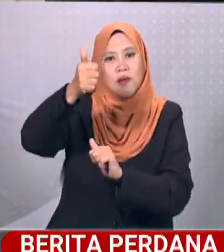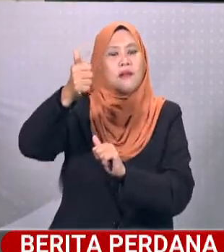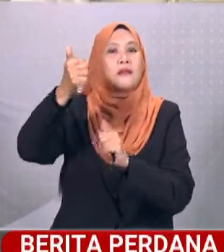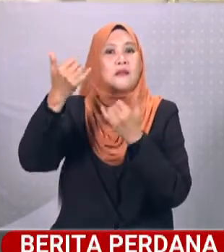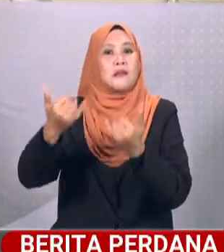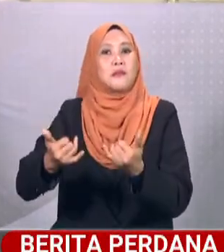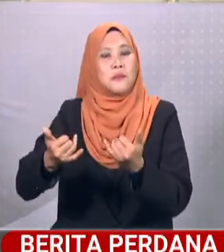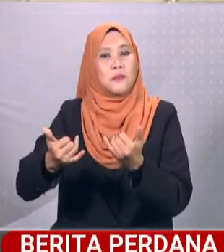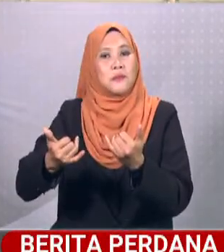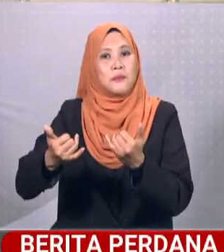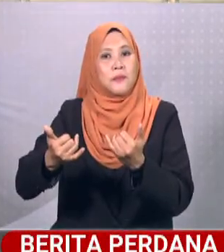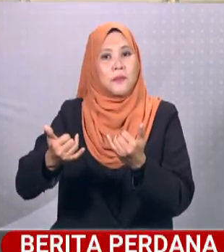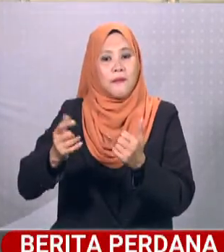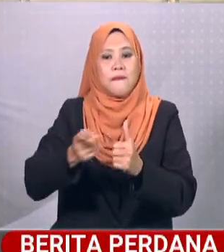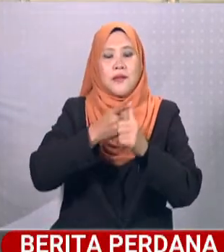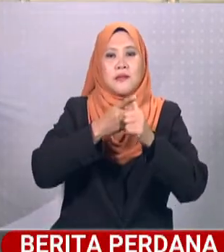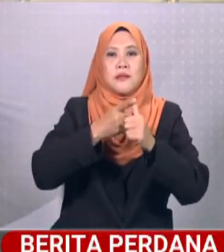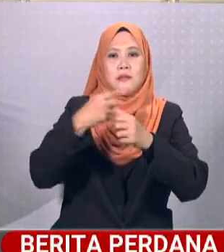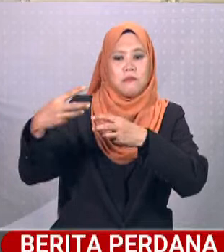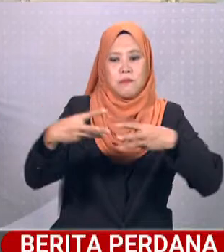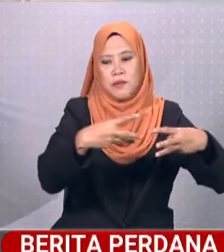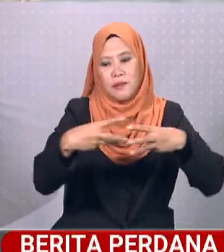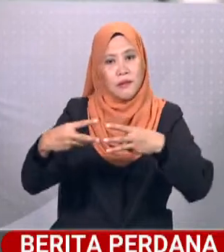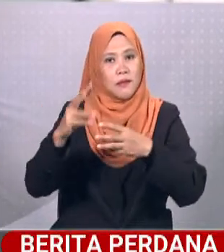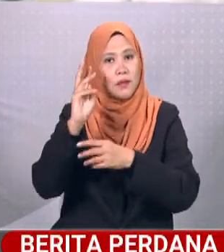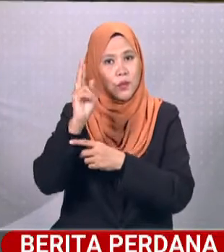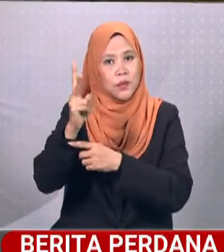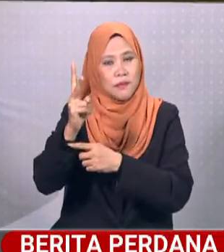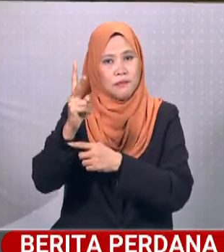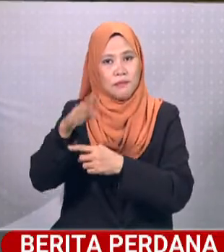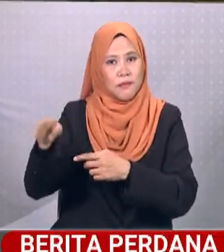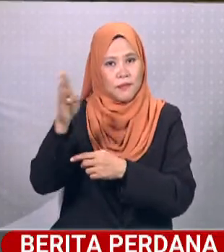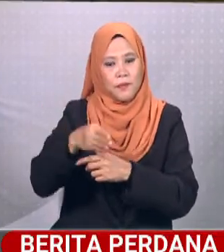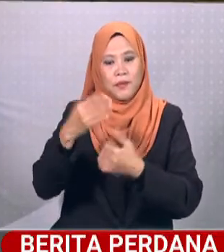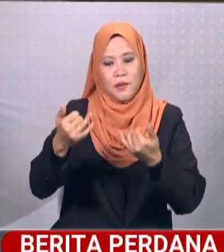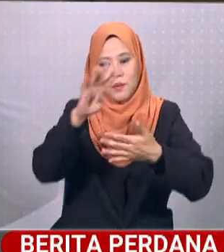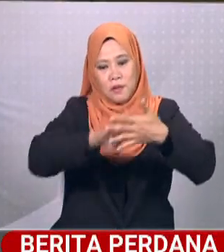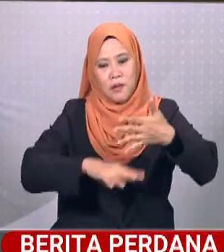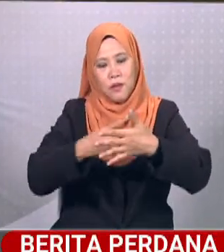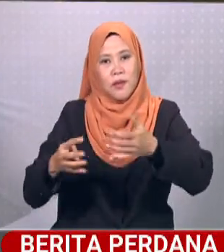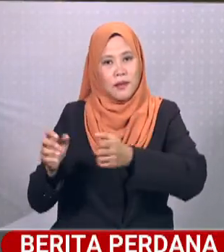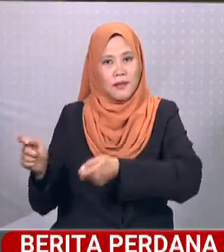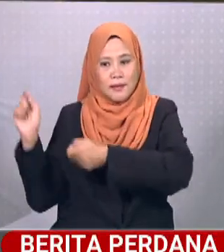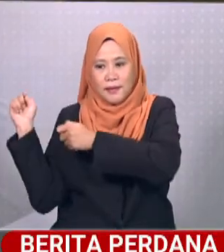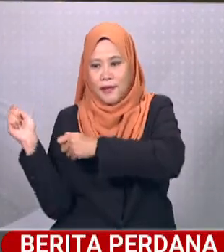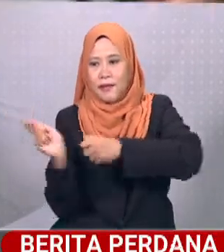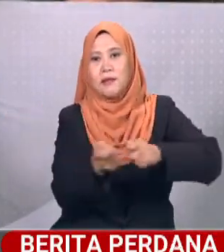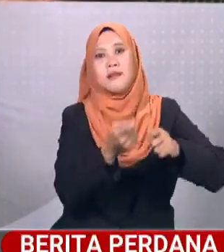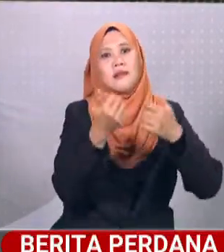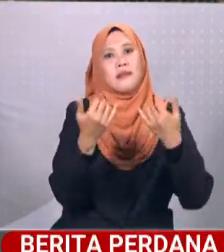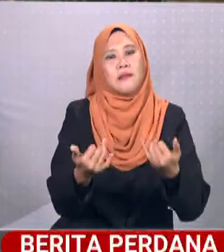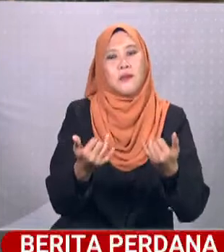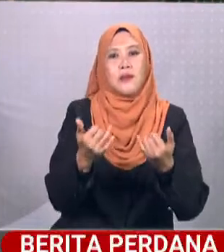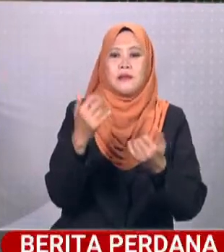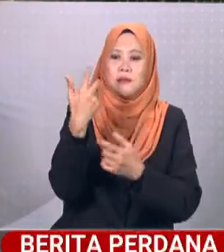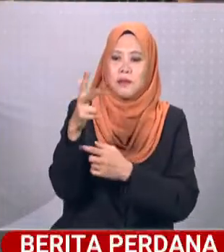terbuka Wimbledon kali pertama selepas Perang Dunia Kedua. Acara tenis yang dijadual akan hanya dipertandingkan kembali pada